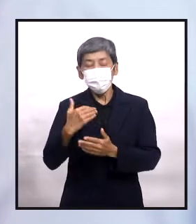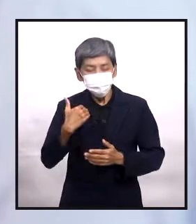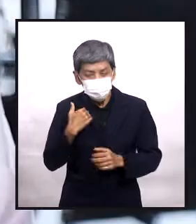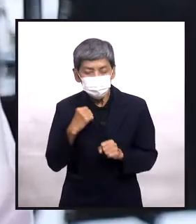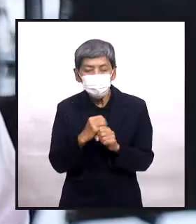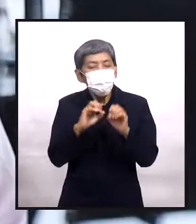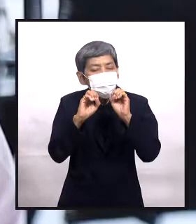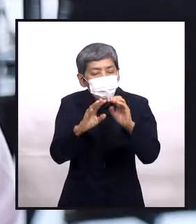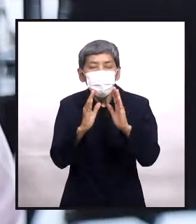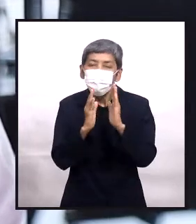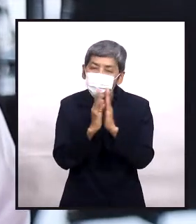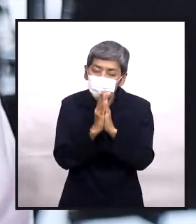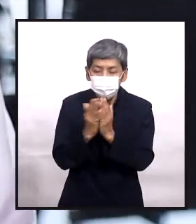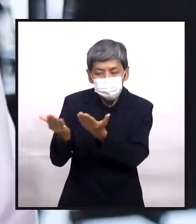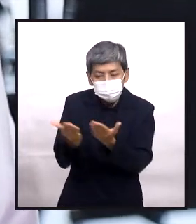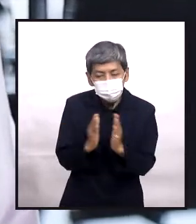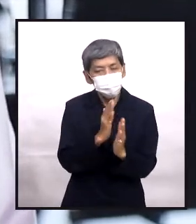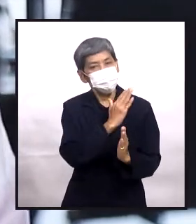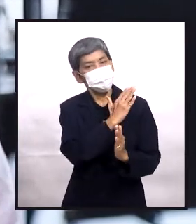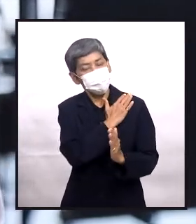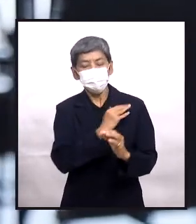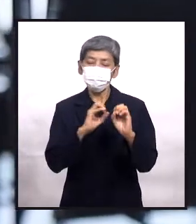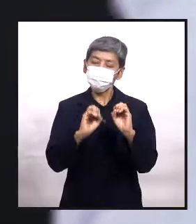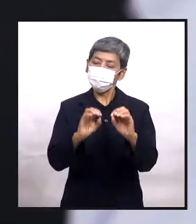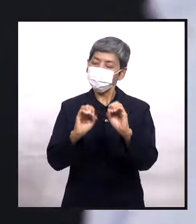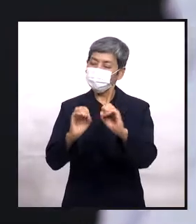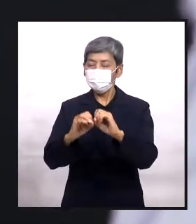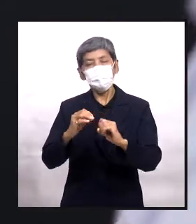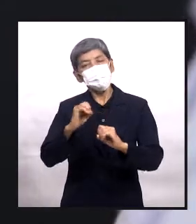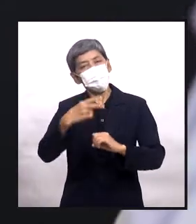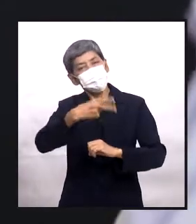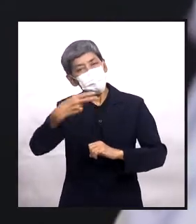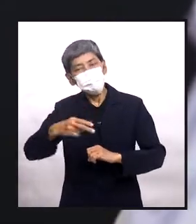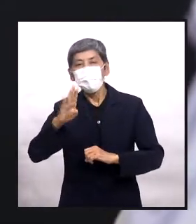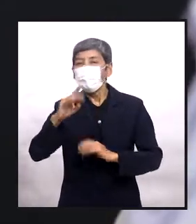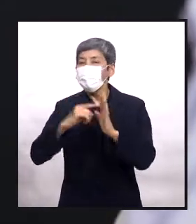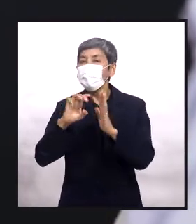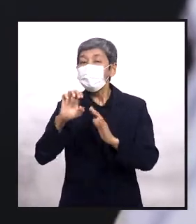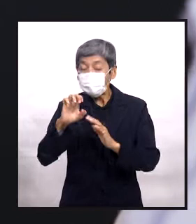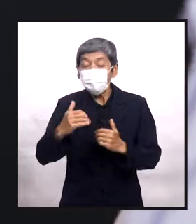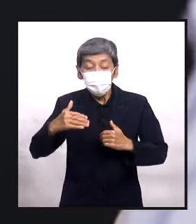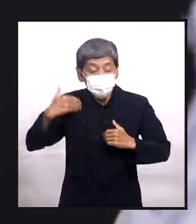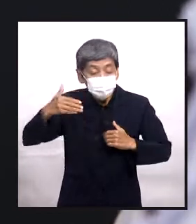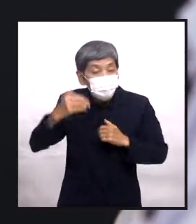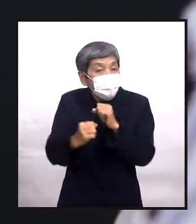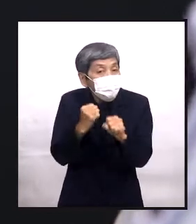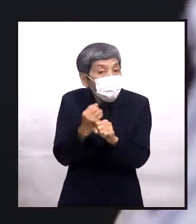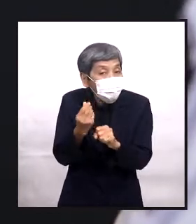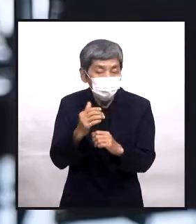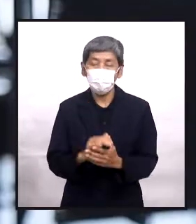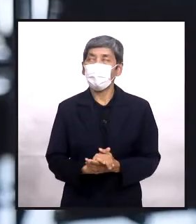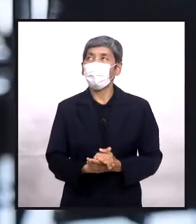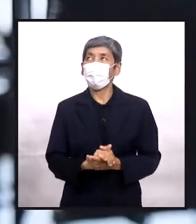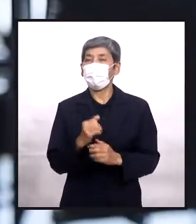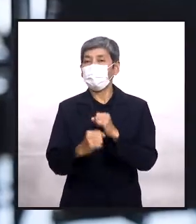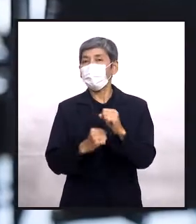ก็มีการสอนธรรมะมีนิมนต์พระอาจารย์มามีการสอนบาลีใช่ไหมคะจบจนมาถึงทุกวันนี้กี่ปีแล้วอะคะ